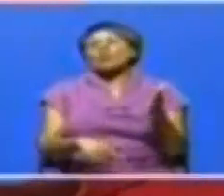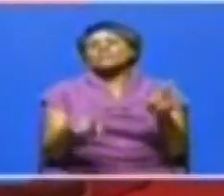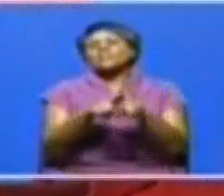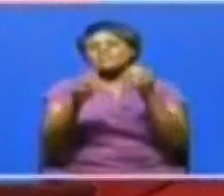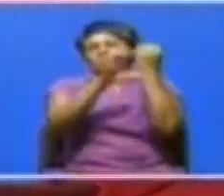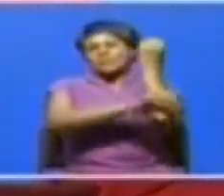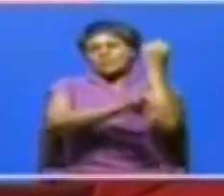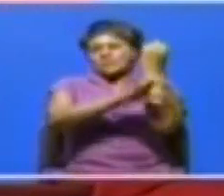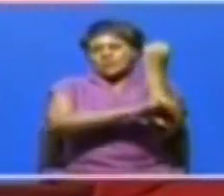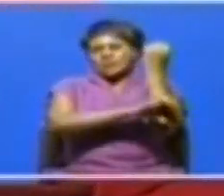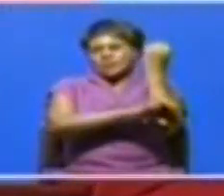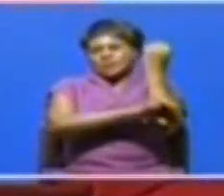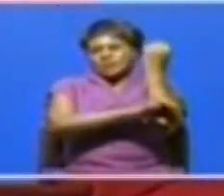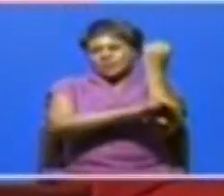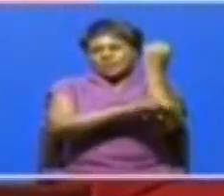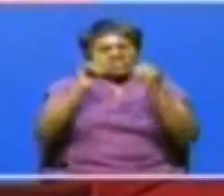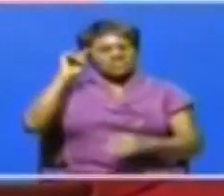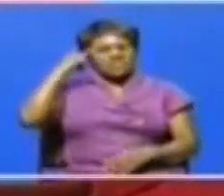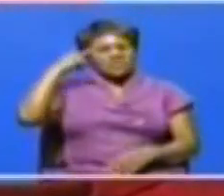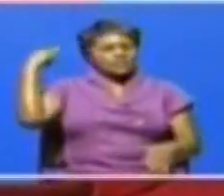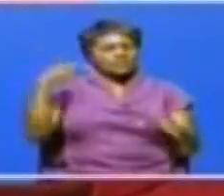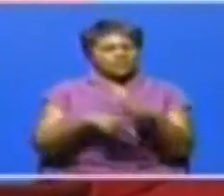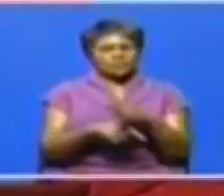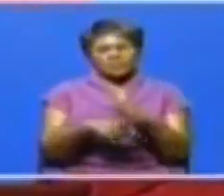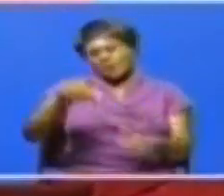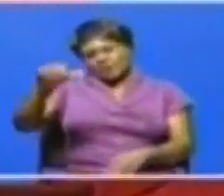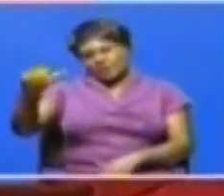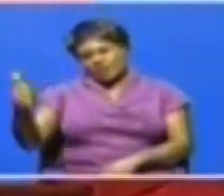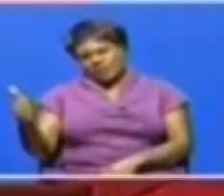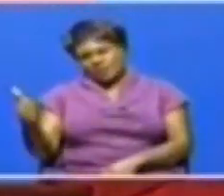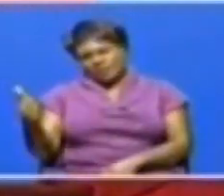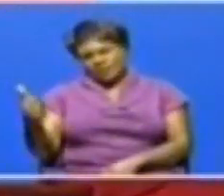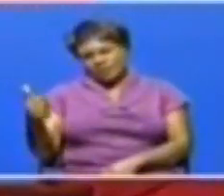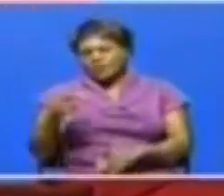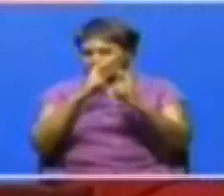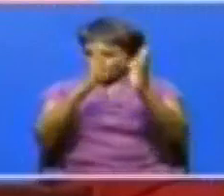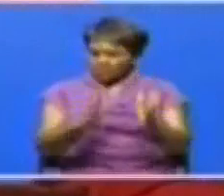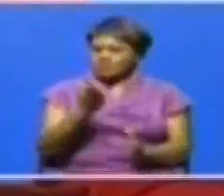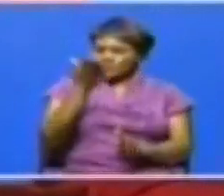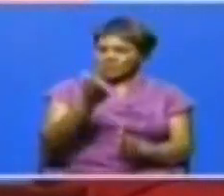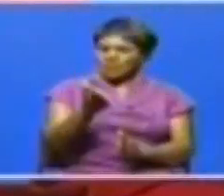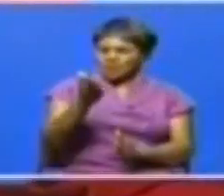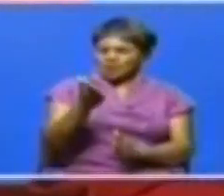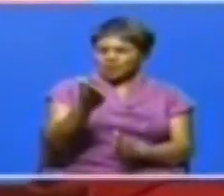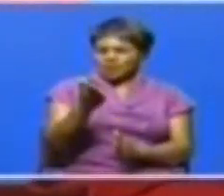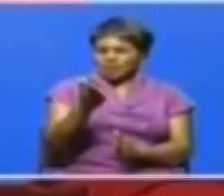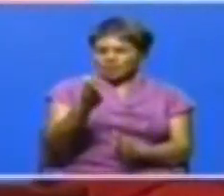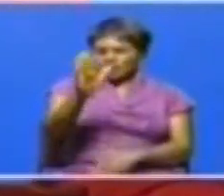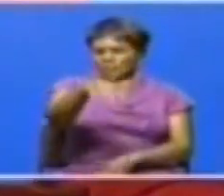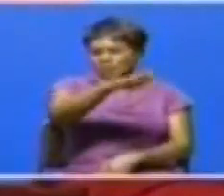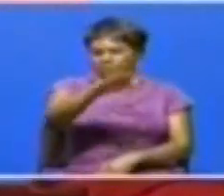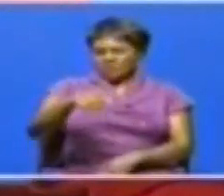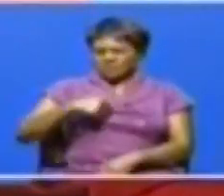nchi? Akaniambia Zubeda tafakari. Jeff Kirui amekuwa mchana mzima katika majengo ya bunge. Jeff upande